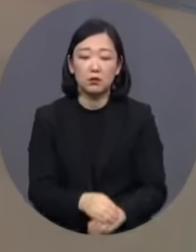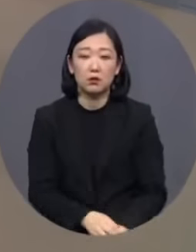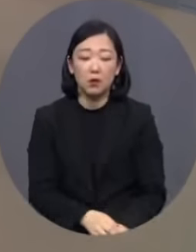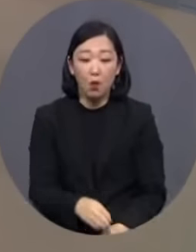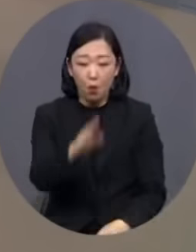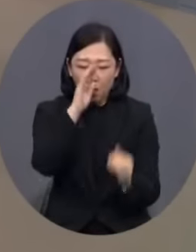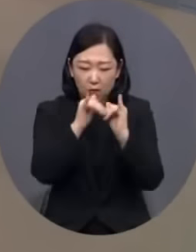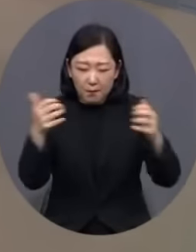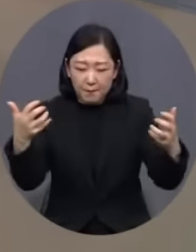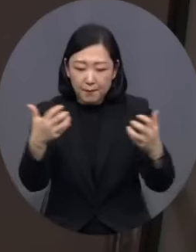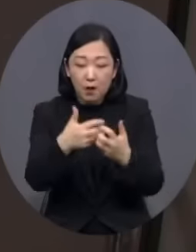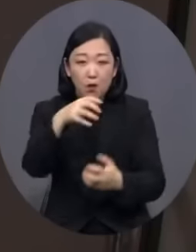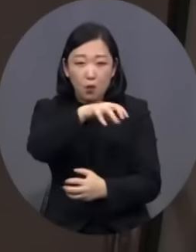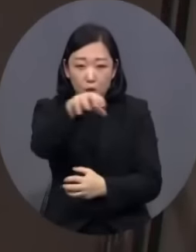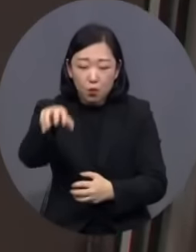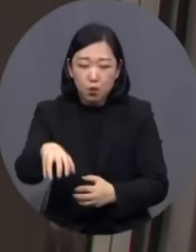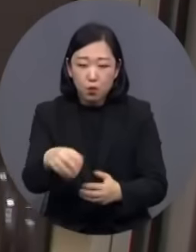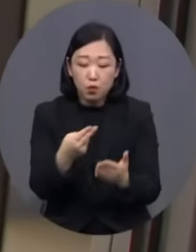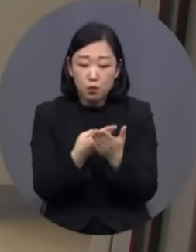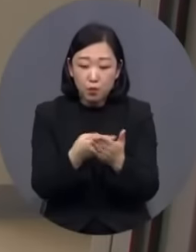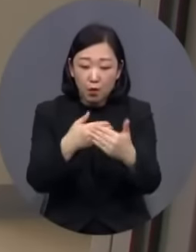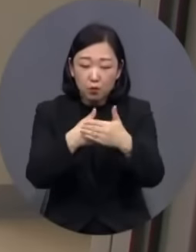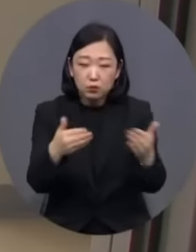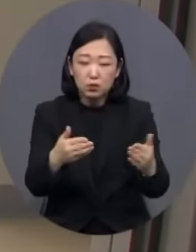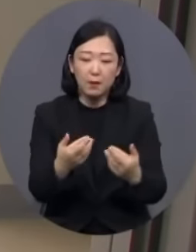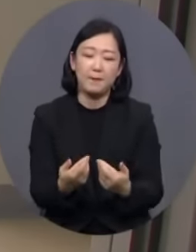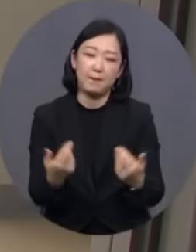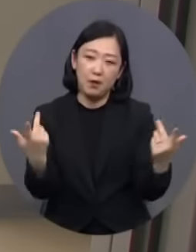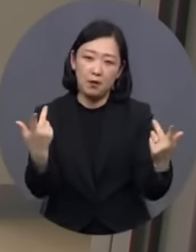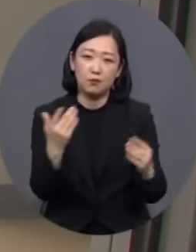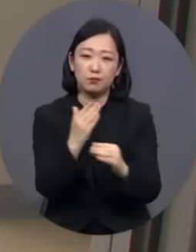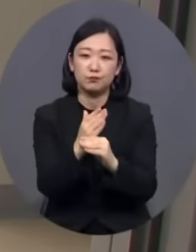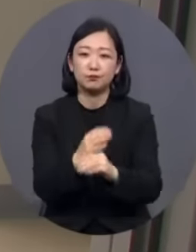환자로 가득 차 있어야 하지만 병실은 텅텅 비어 있습니다.